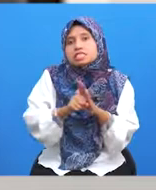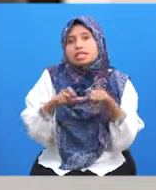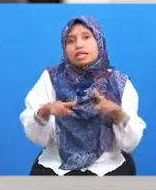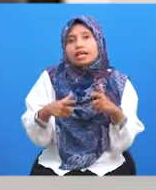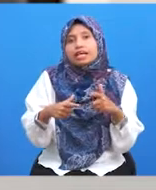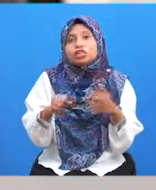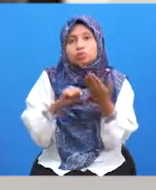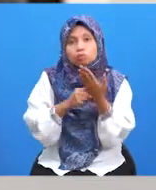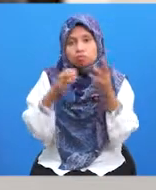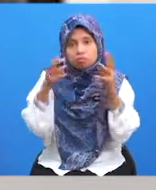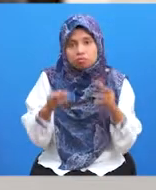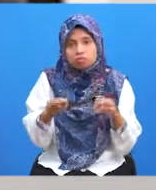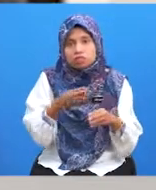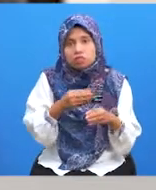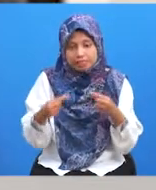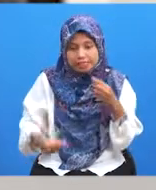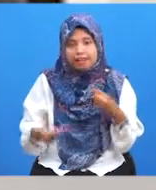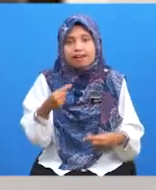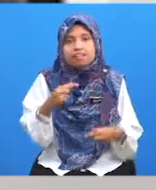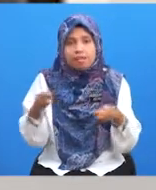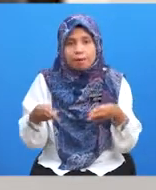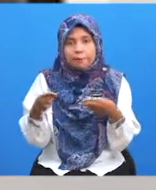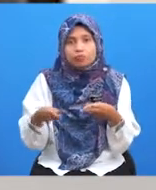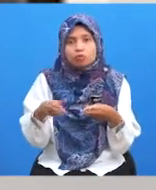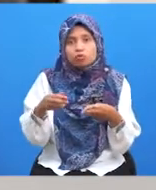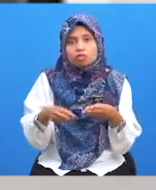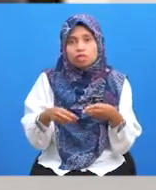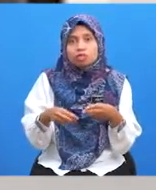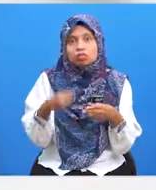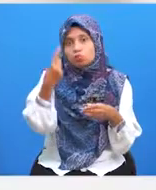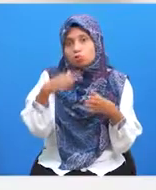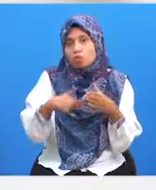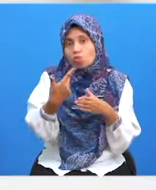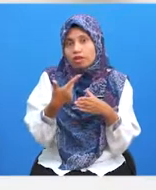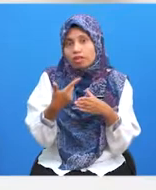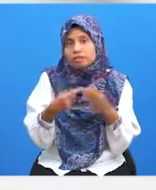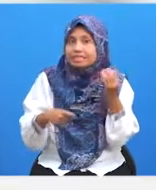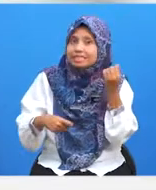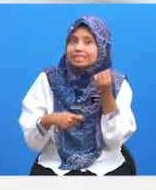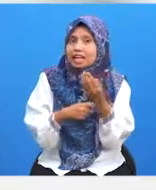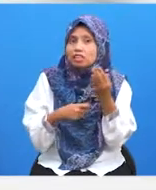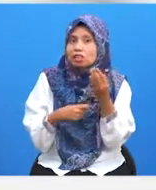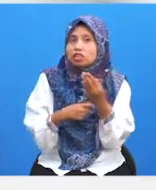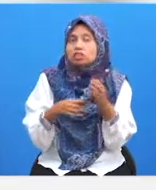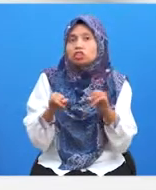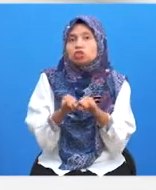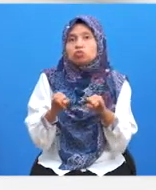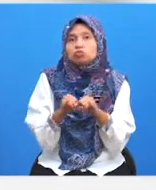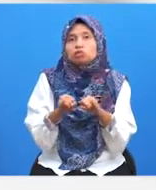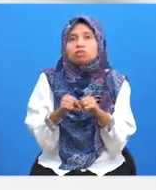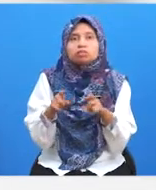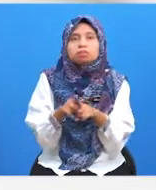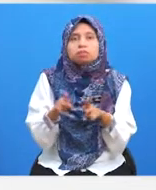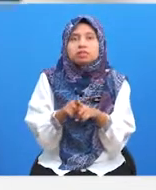sumber manusia dan gaya pengurusan faktor luaran yaitu teknologi juga menyumbang kepada tren meningkat